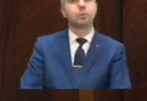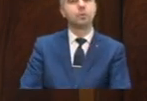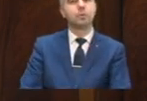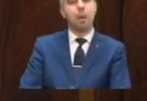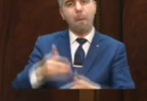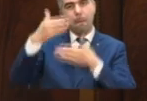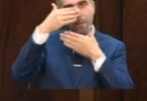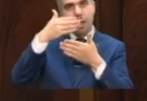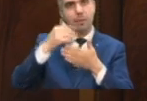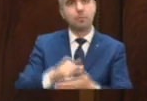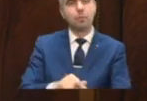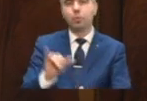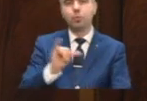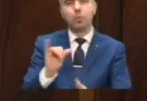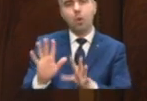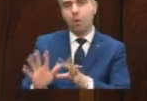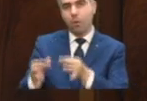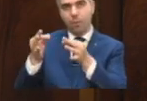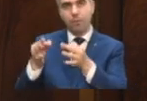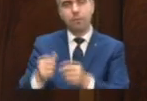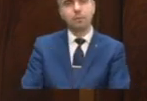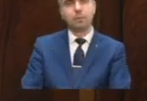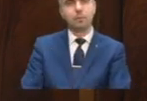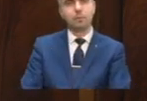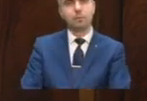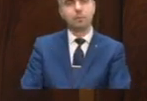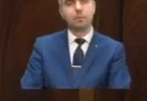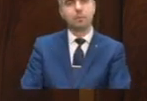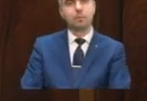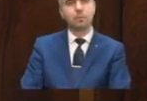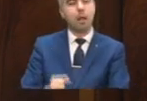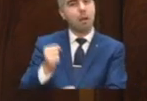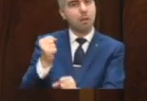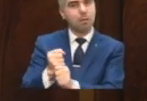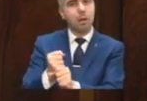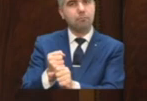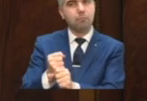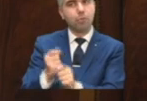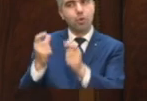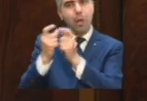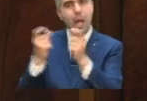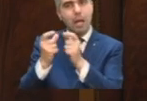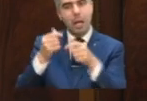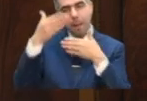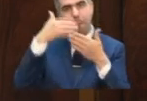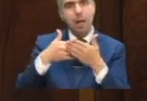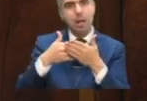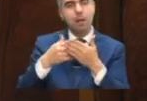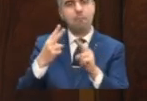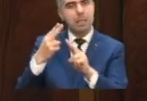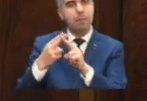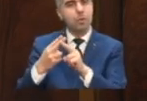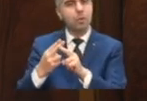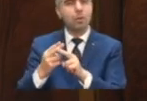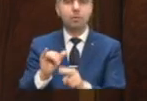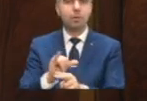بالمغرب. اشنو هو هذا الحل؟ اشتغلنا مع المصنعين في المغرب، بلاش نسميهم بالاسماء ديالهم،